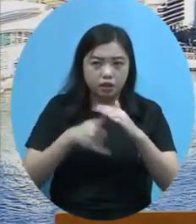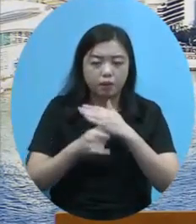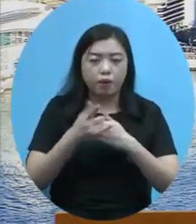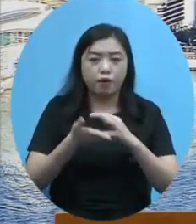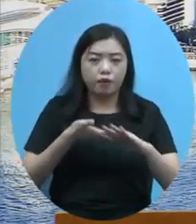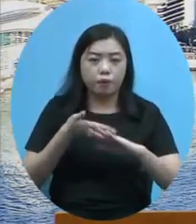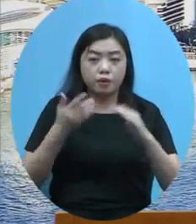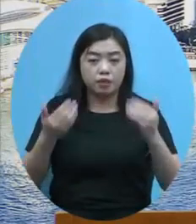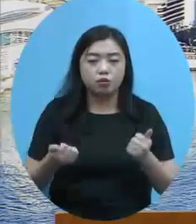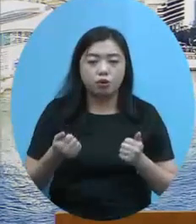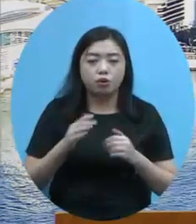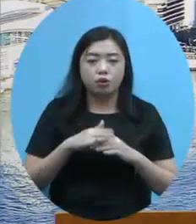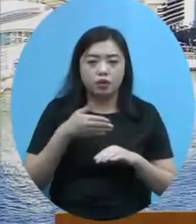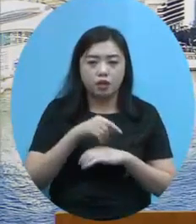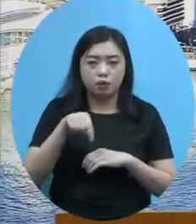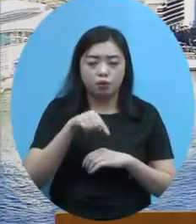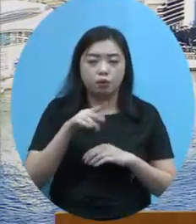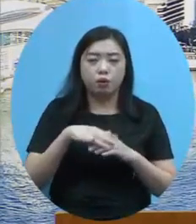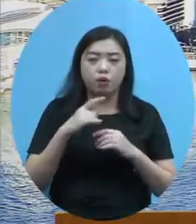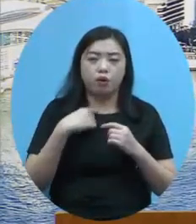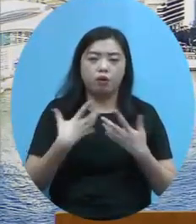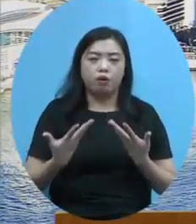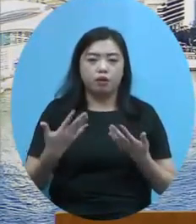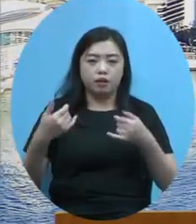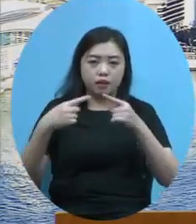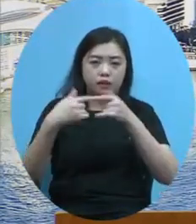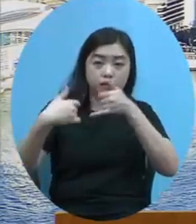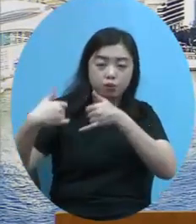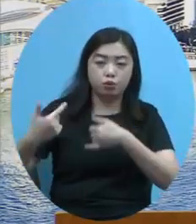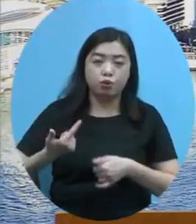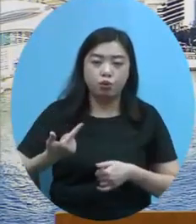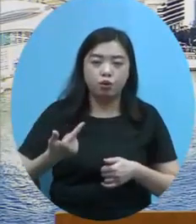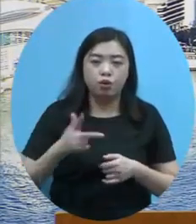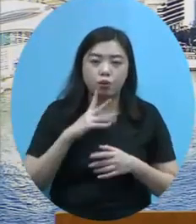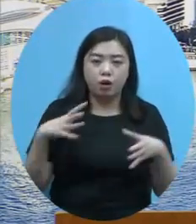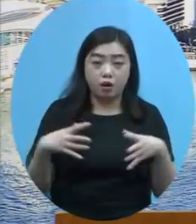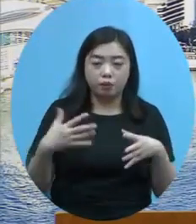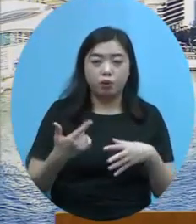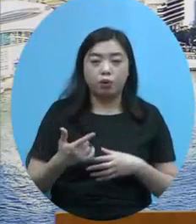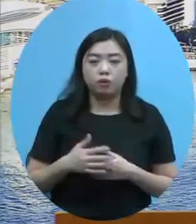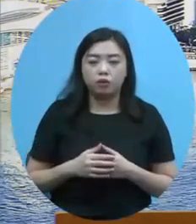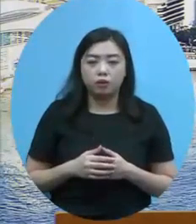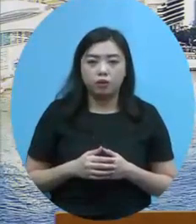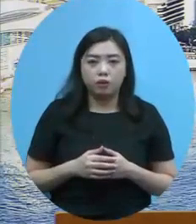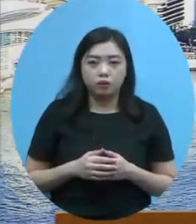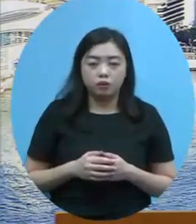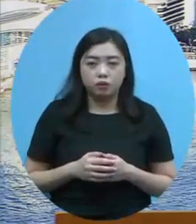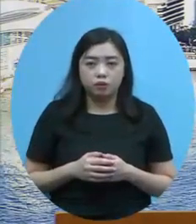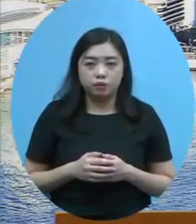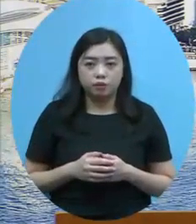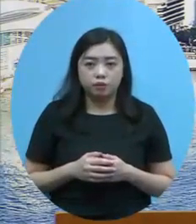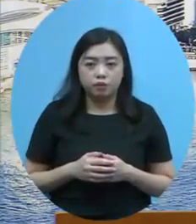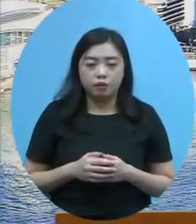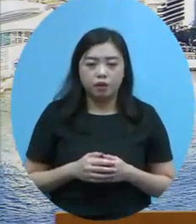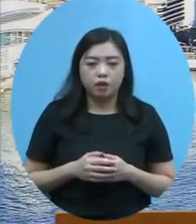然即係喺社會上面即係大家人與人之間個接觸多咗啊，多咗個聚集啊，咁係會構成